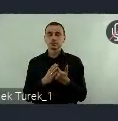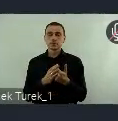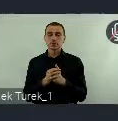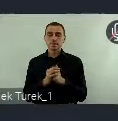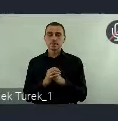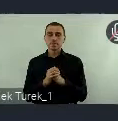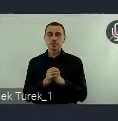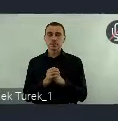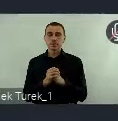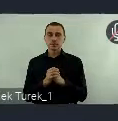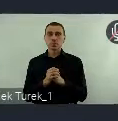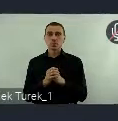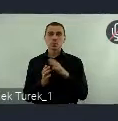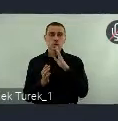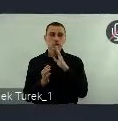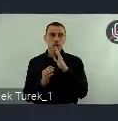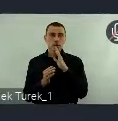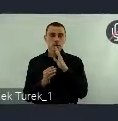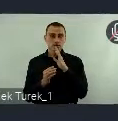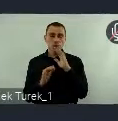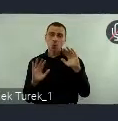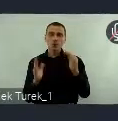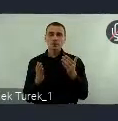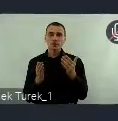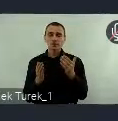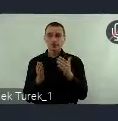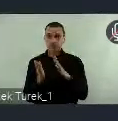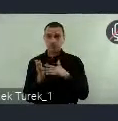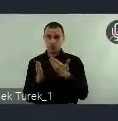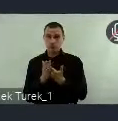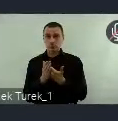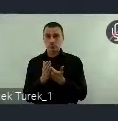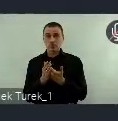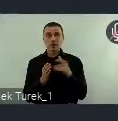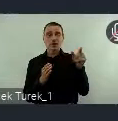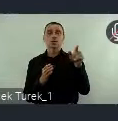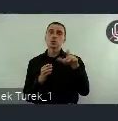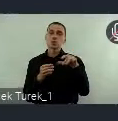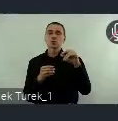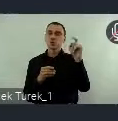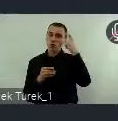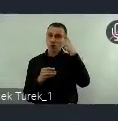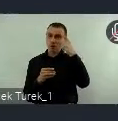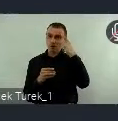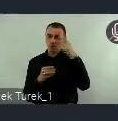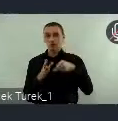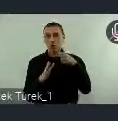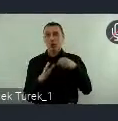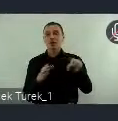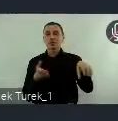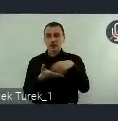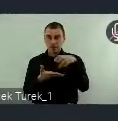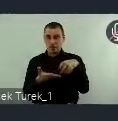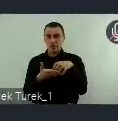skracają tak zwaną drogę powietrzną to znaczy jeżeli na przykład w kasie na dworcu jest taka sytuacja że kasjer kasjer siedzi